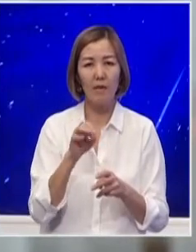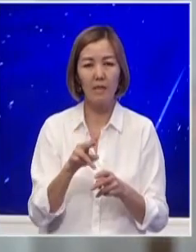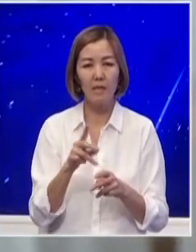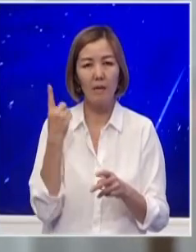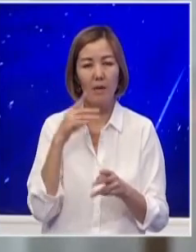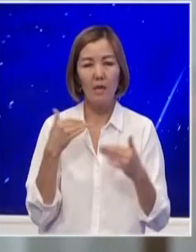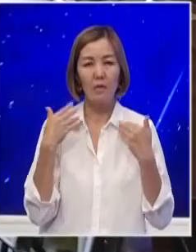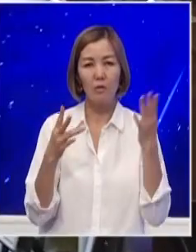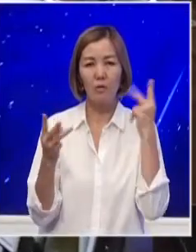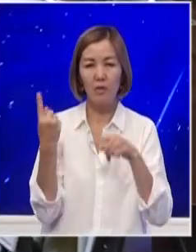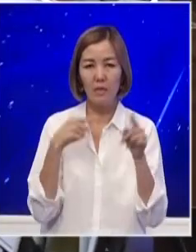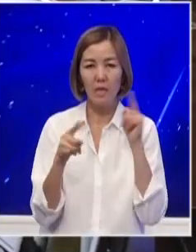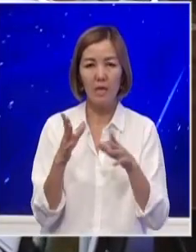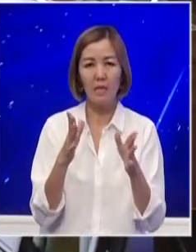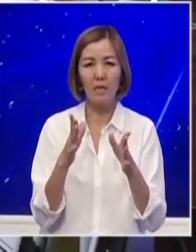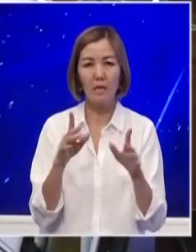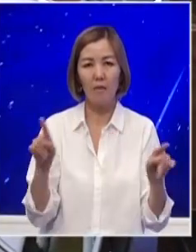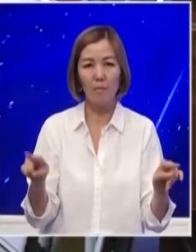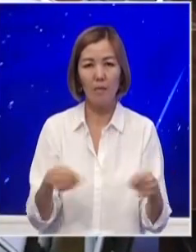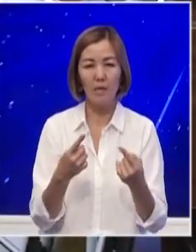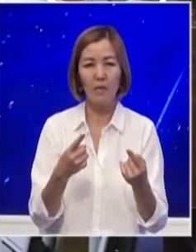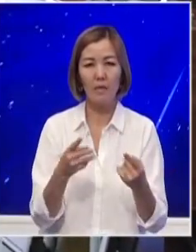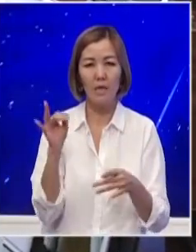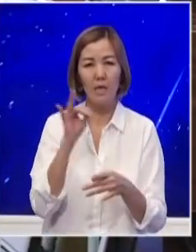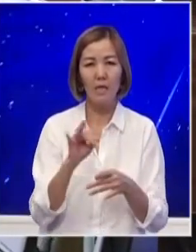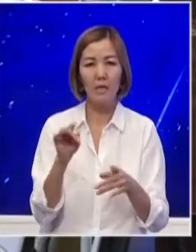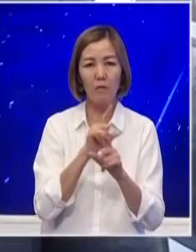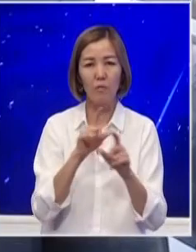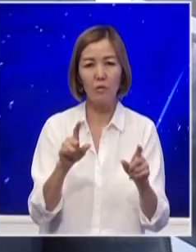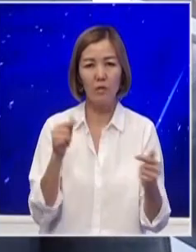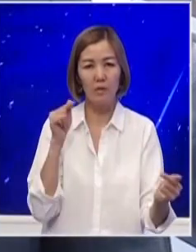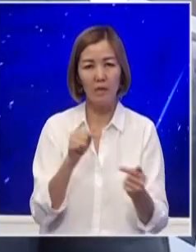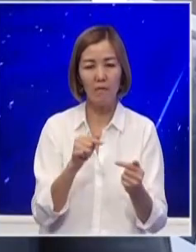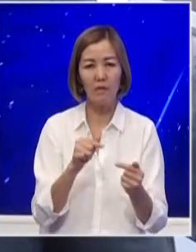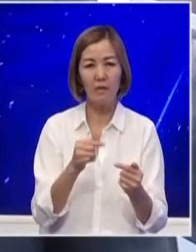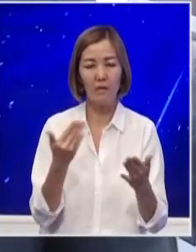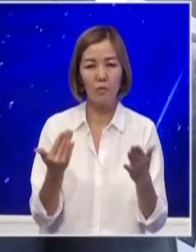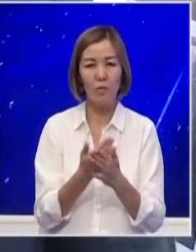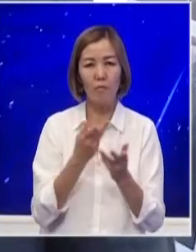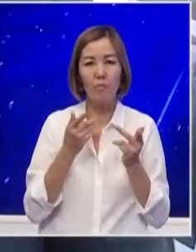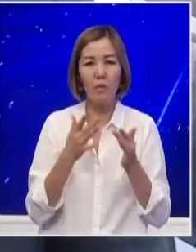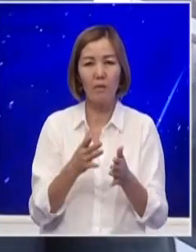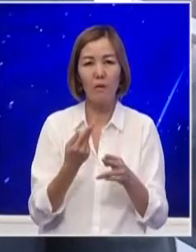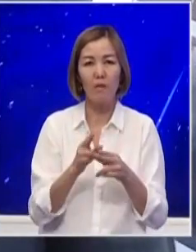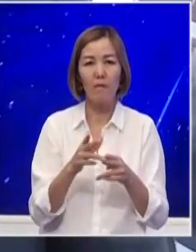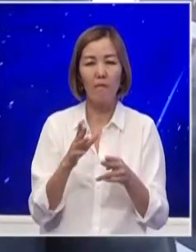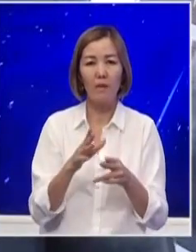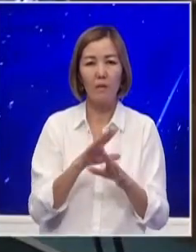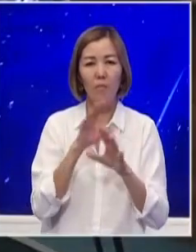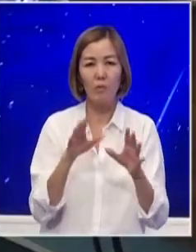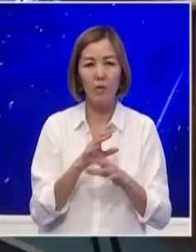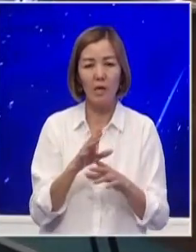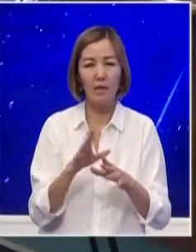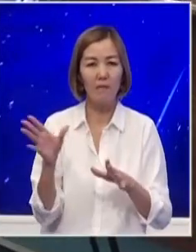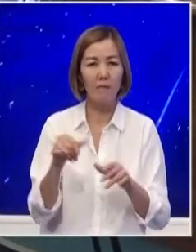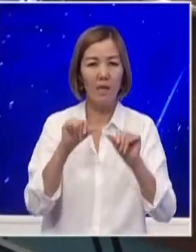задумке дизайнера-конструктора, модернизирует интерьер исторического учреждения в соответствии с современными требованиями. При этом будут